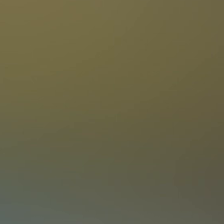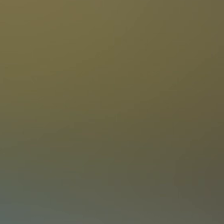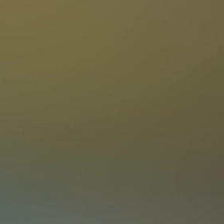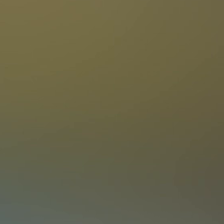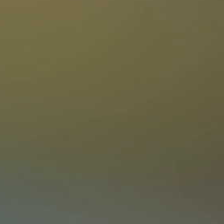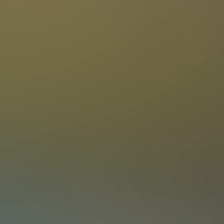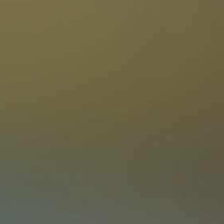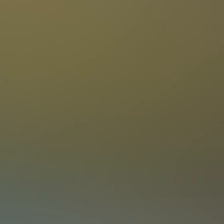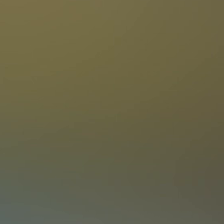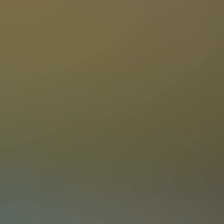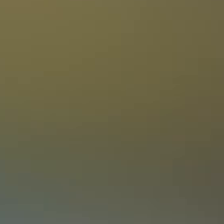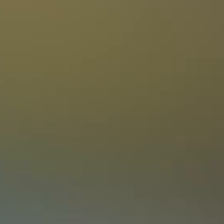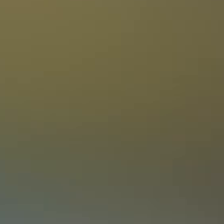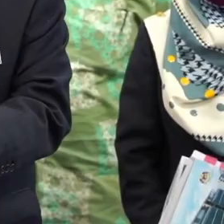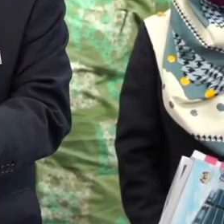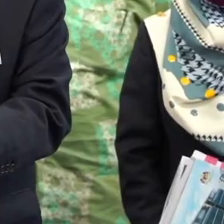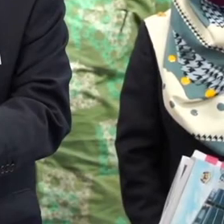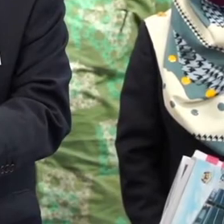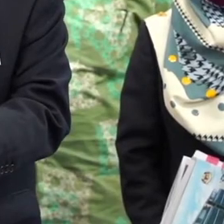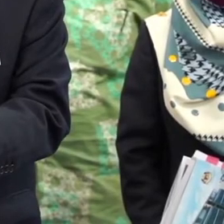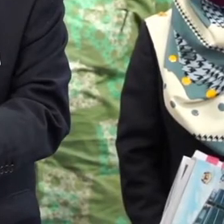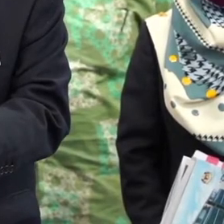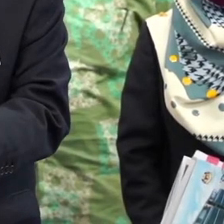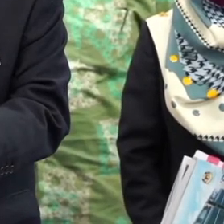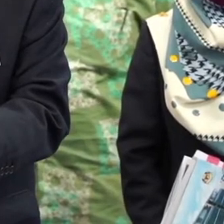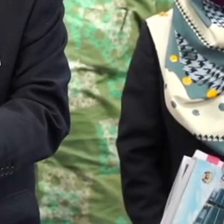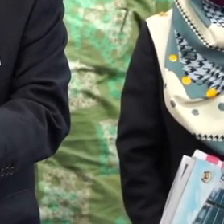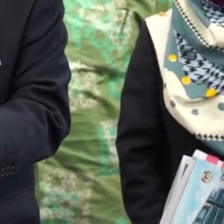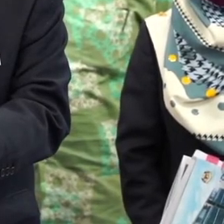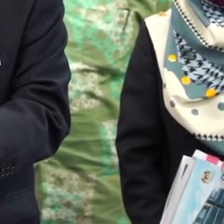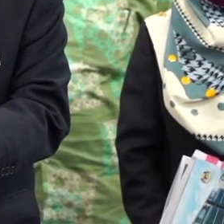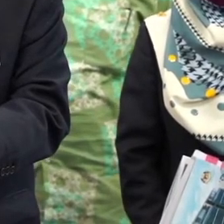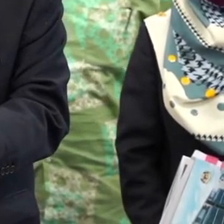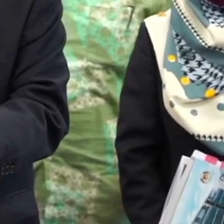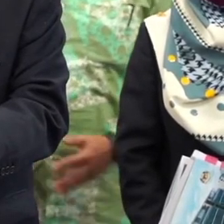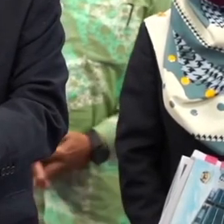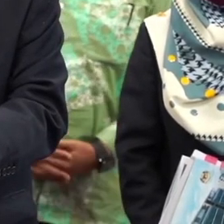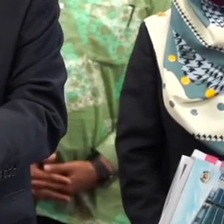financial mismanajemen negara telah pun merugi hasil setinggi